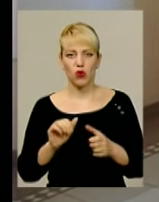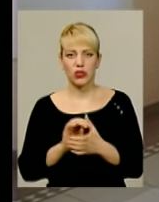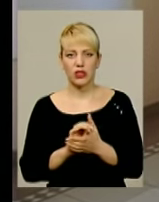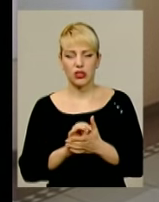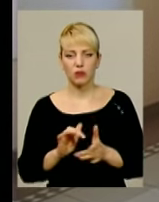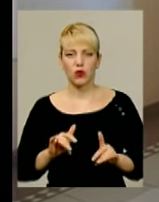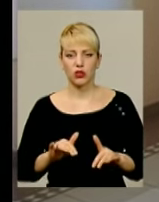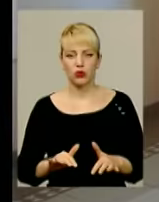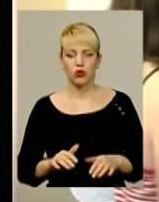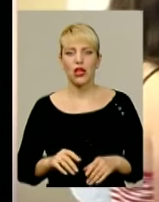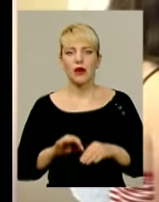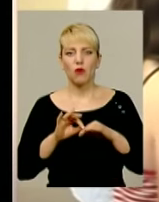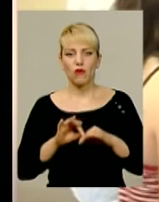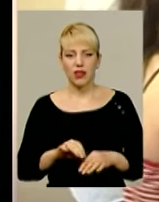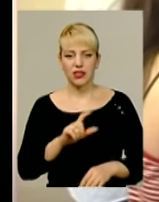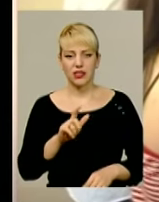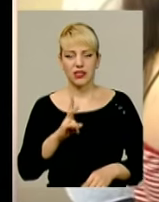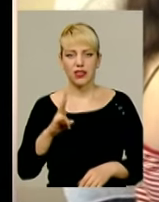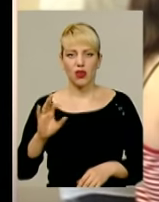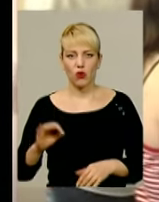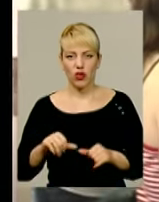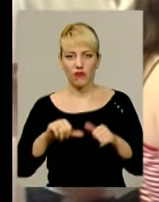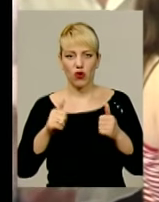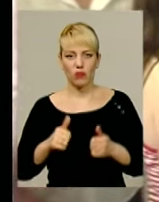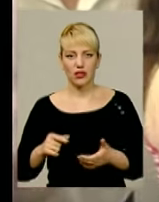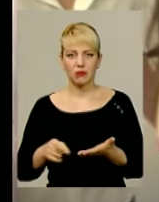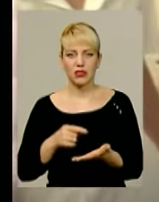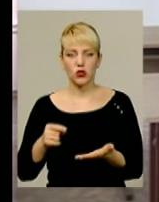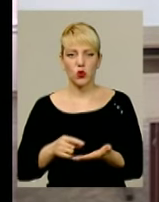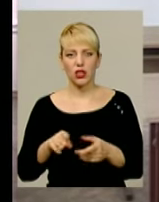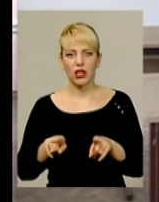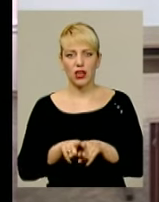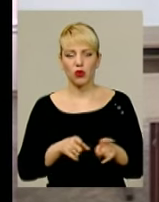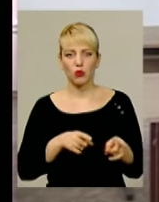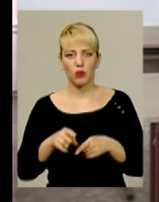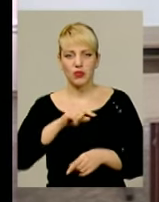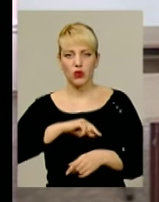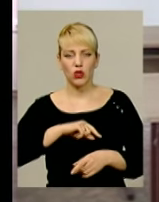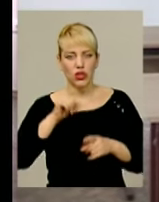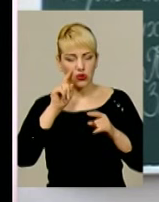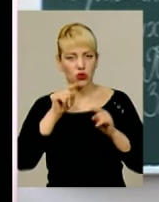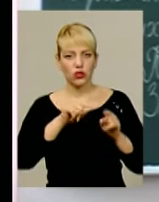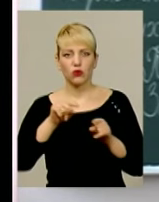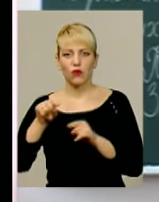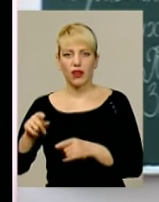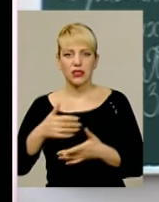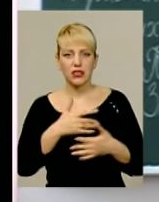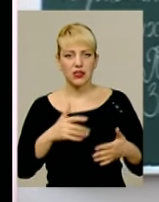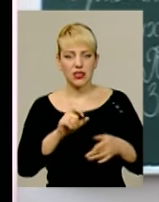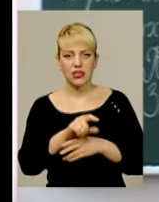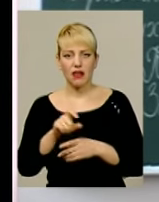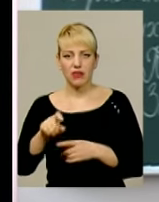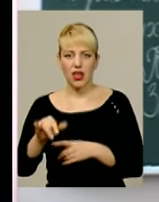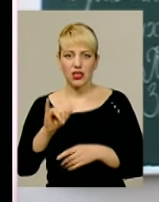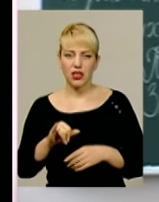проведення ЗНО та із форматами зошитів. А ще підготуватися психологічно, зорієнтуватися в різних формах завдань і